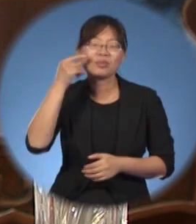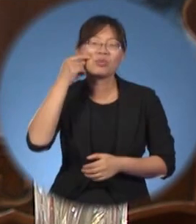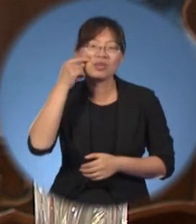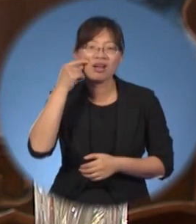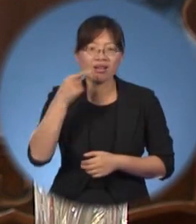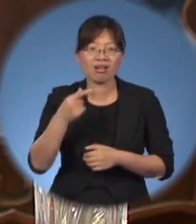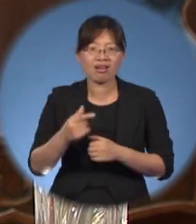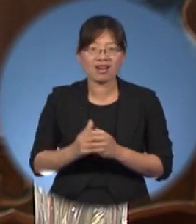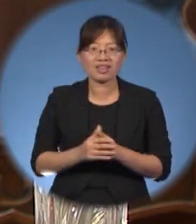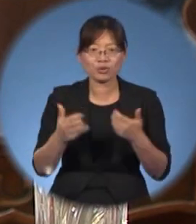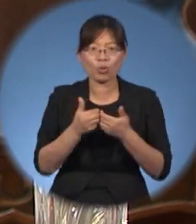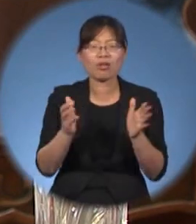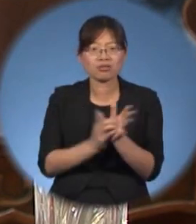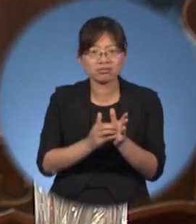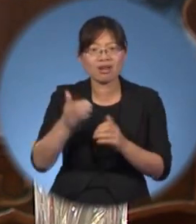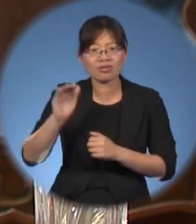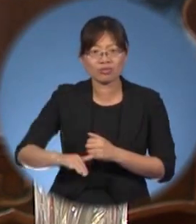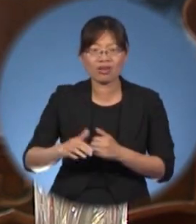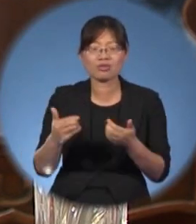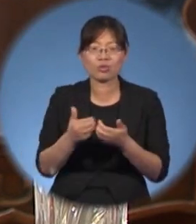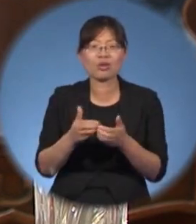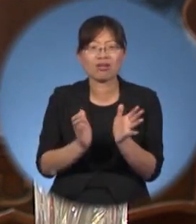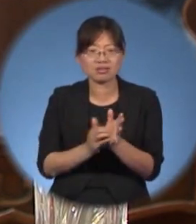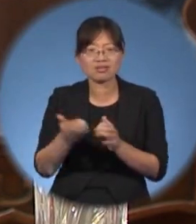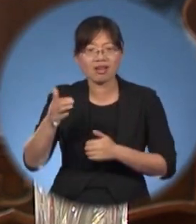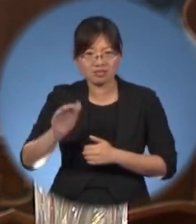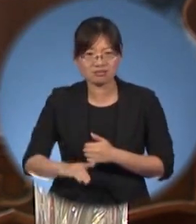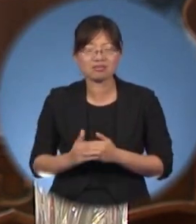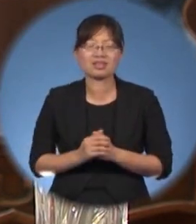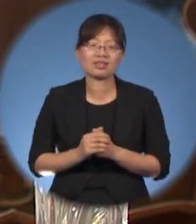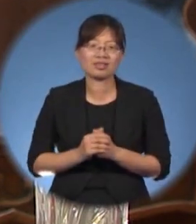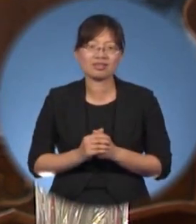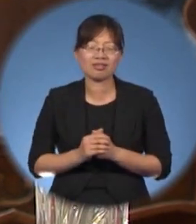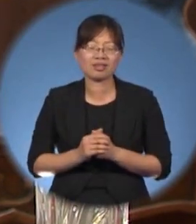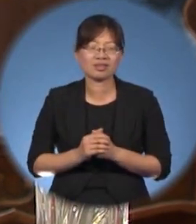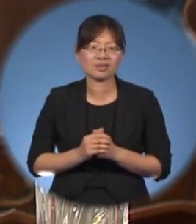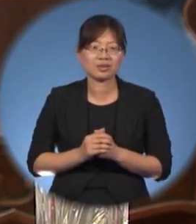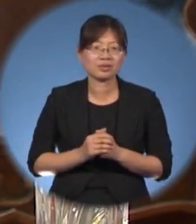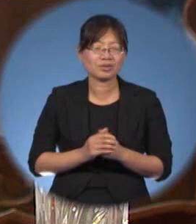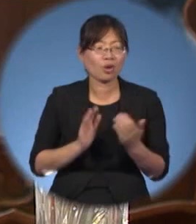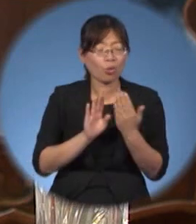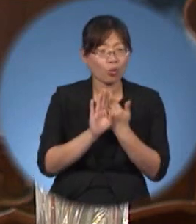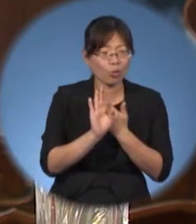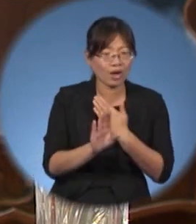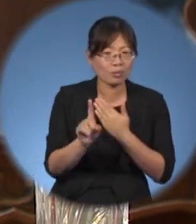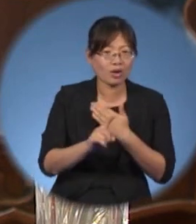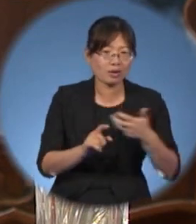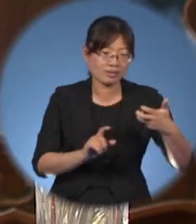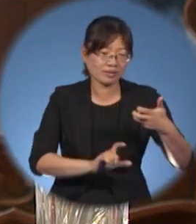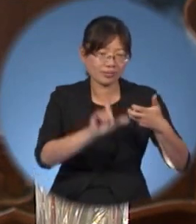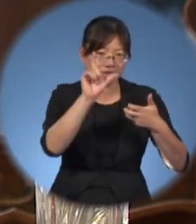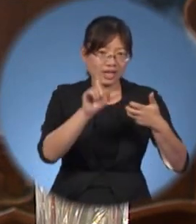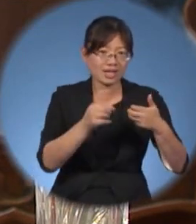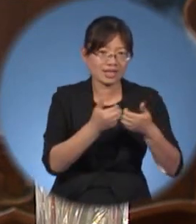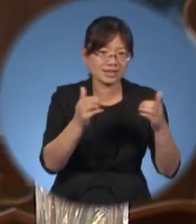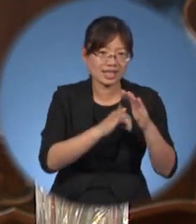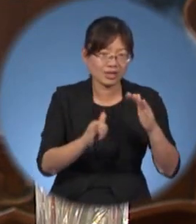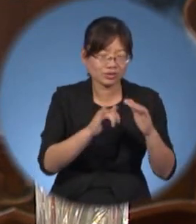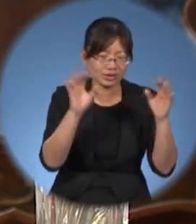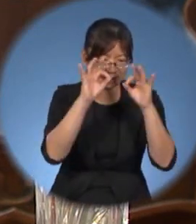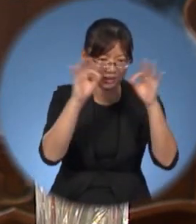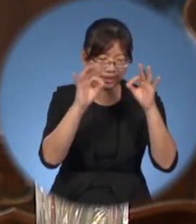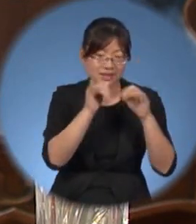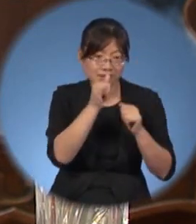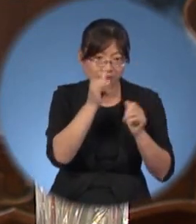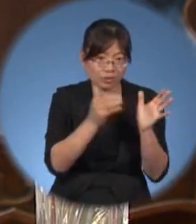그러니까 전쟁은 끝났는데. 전쟁은 끝났죠. 그러고 나서 그 후에. 그 그 후에 뭐 80년대에 이산가족 찾기도